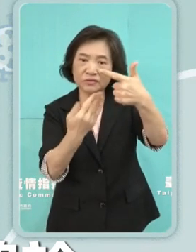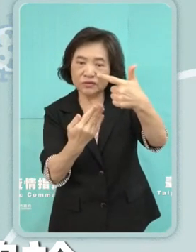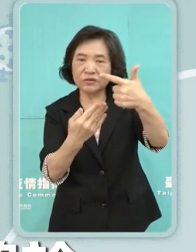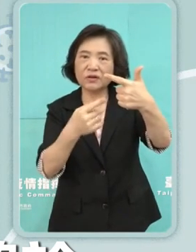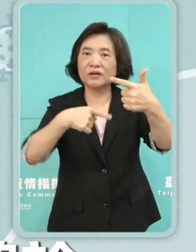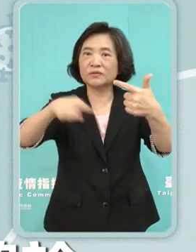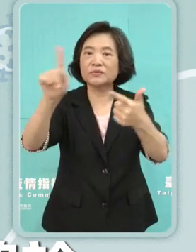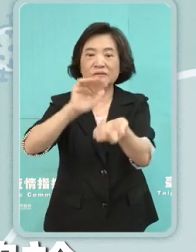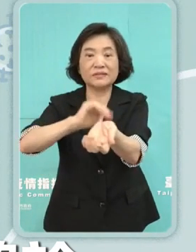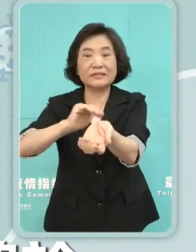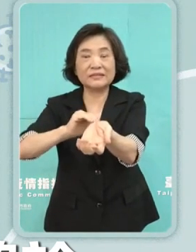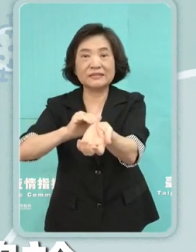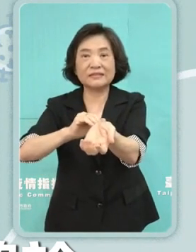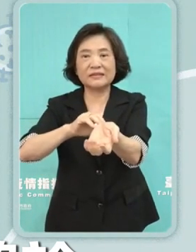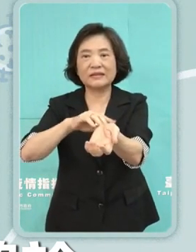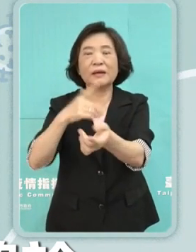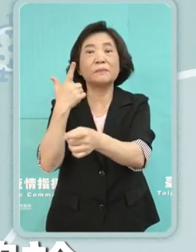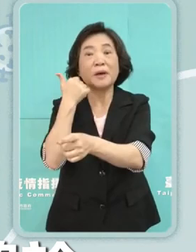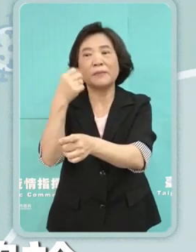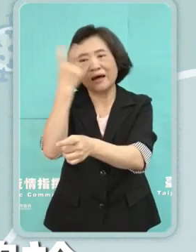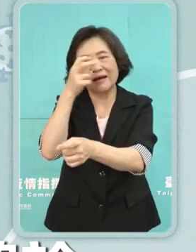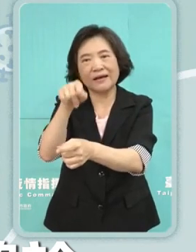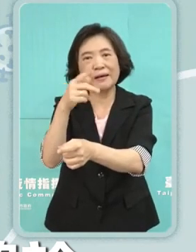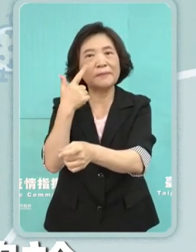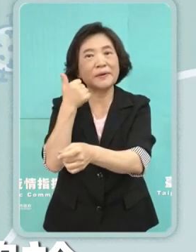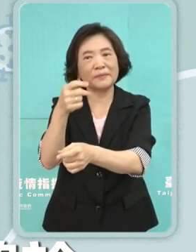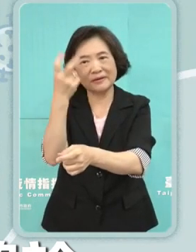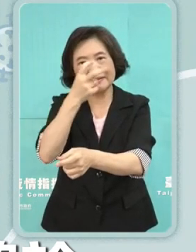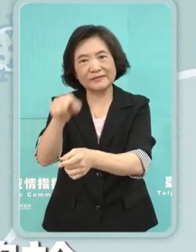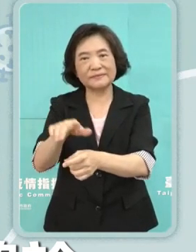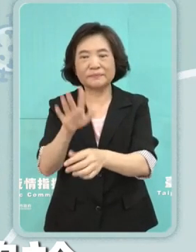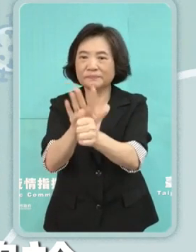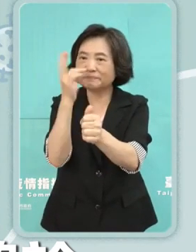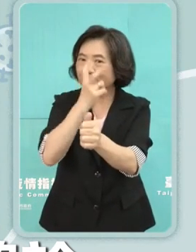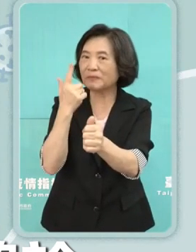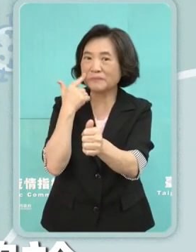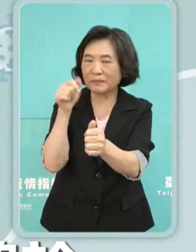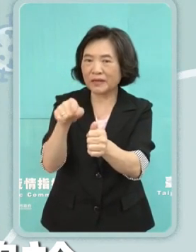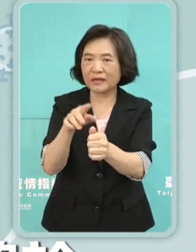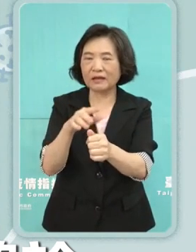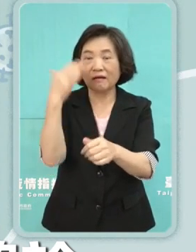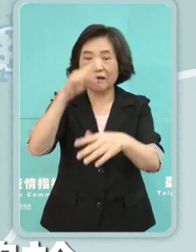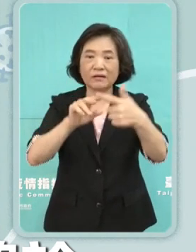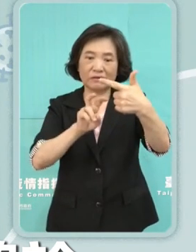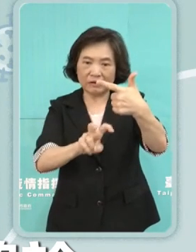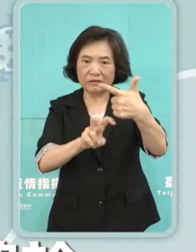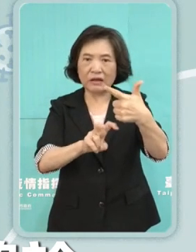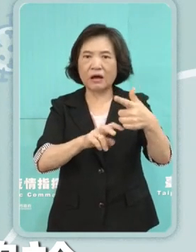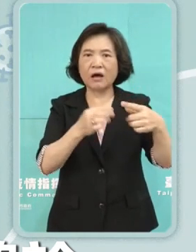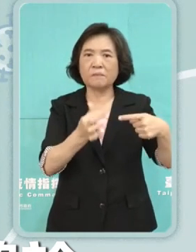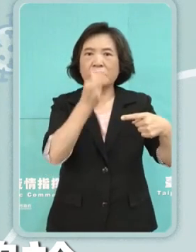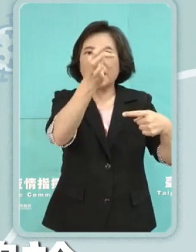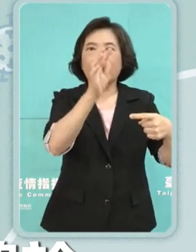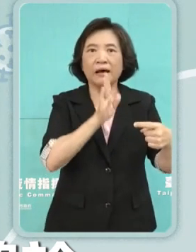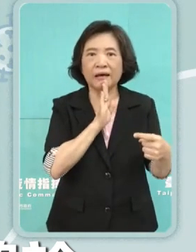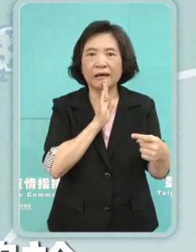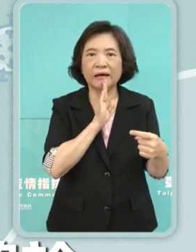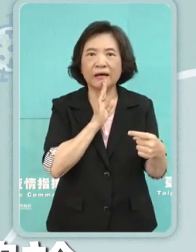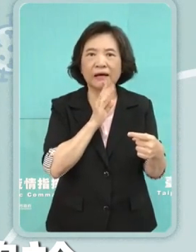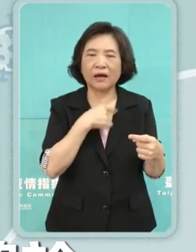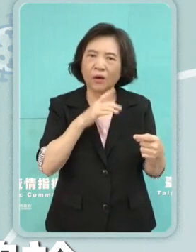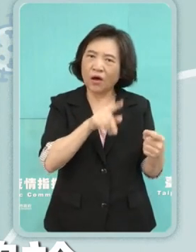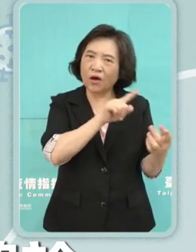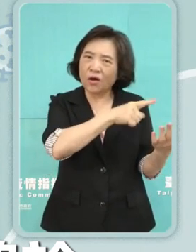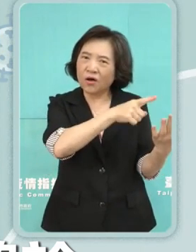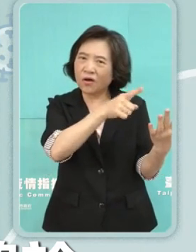去医院看医生，啊，就不是看医生，去看照顾他爸爸，然后6月20号确诊。从这个图看起